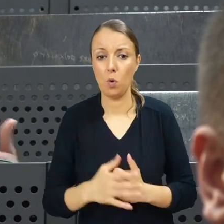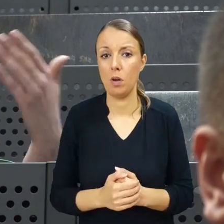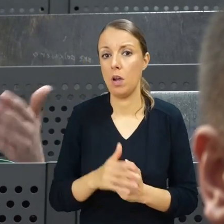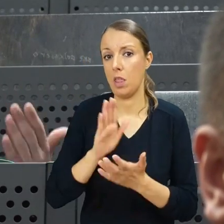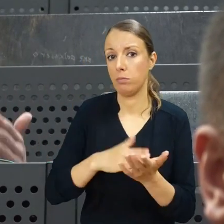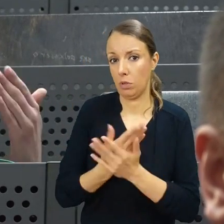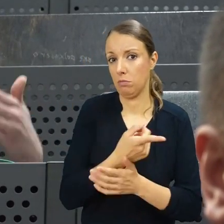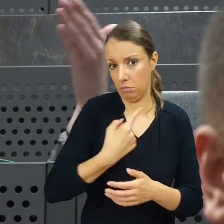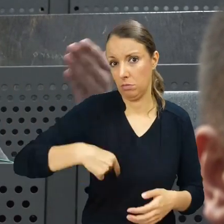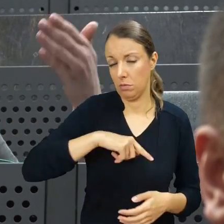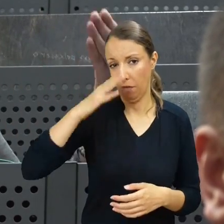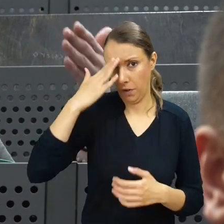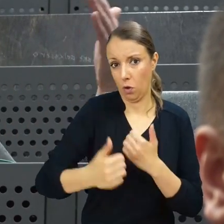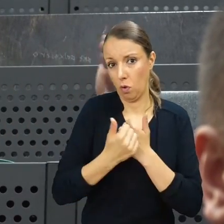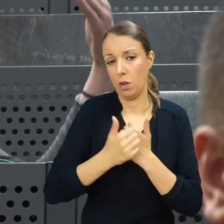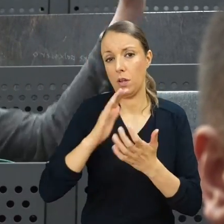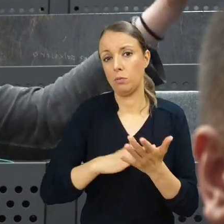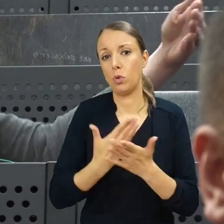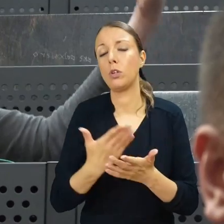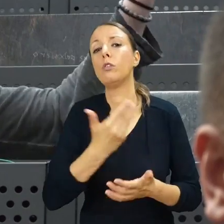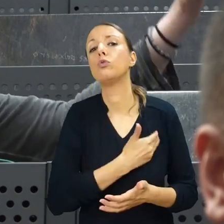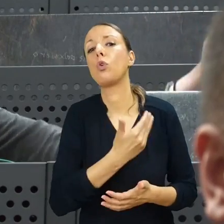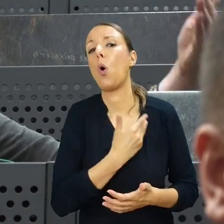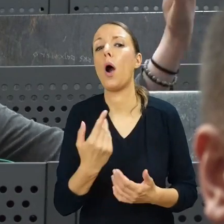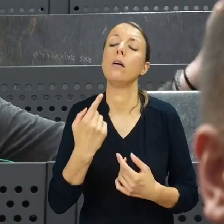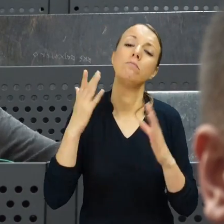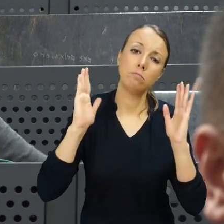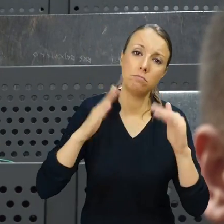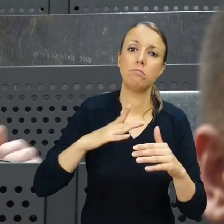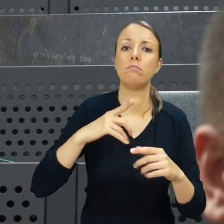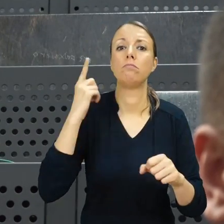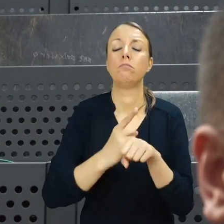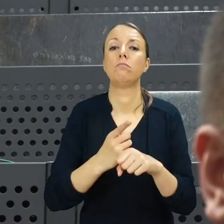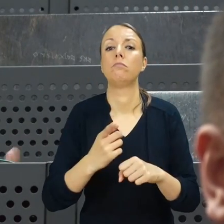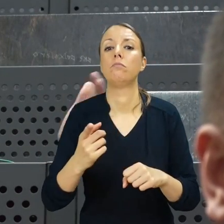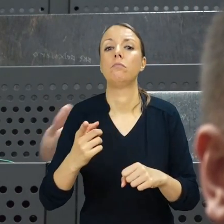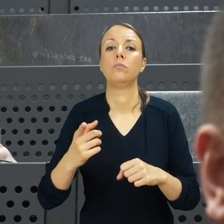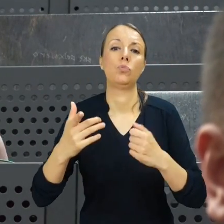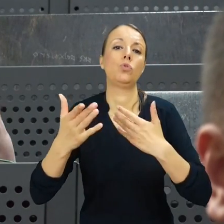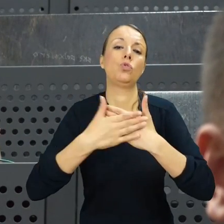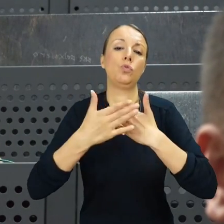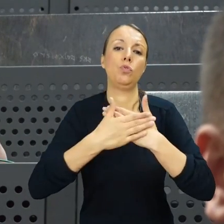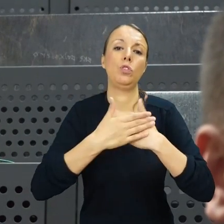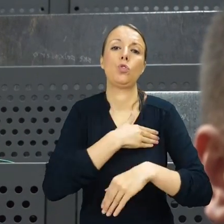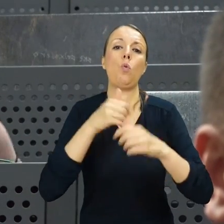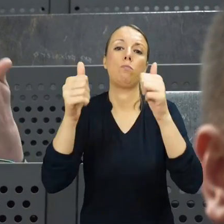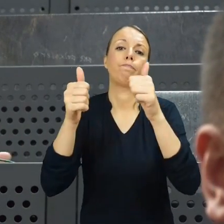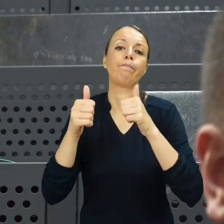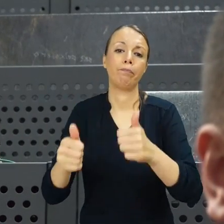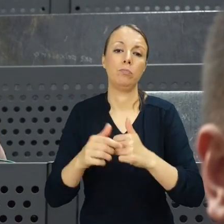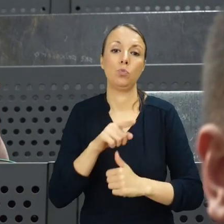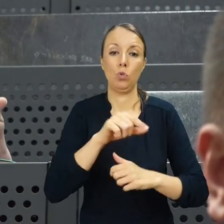żebyśmy wiedzieli o czym mowa, szkoła stwierdziła, że jeżeli wywiesza zarządzenie na drzwiach szkoły, sąd rzeczywiście